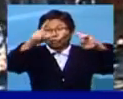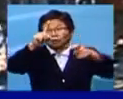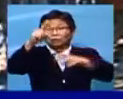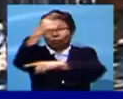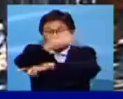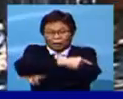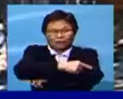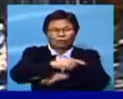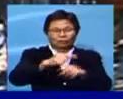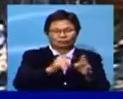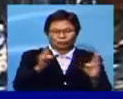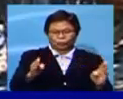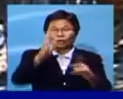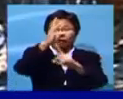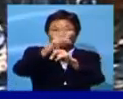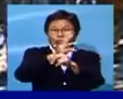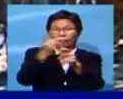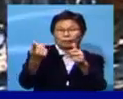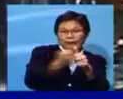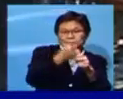6 bulan pertama